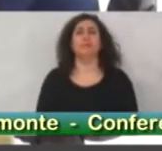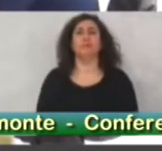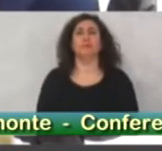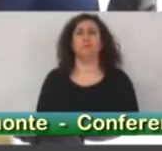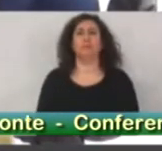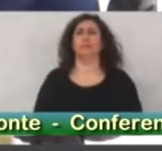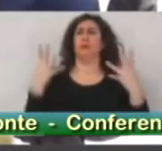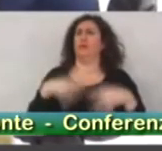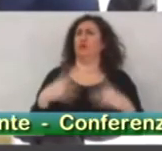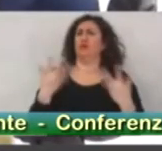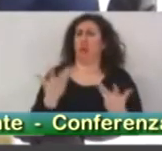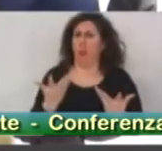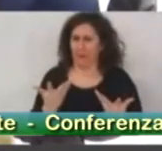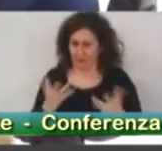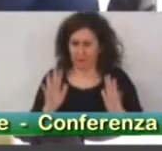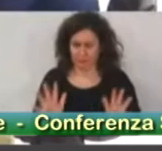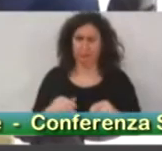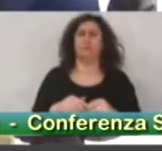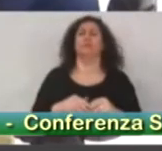Come funziona? Noi abbiamo detto